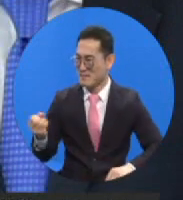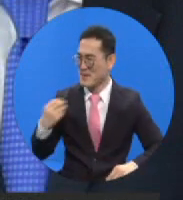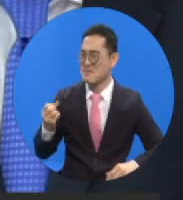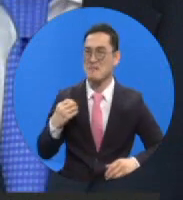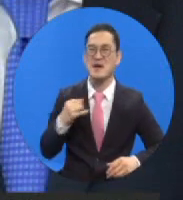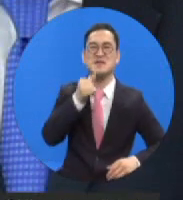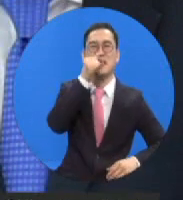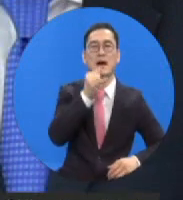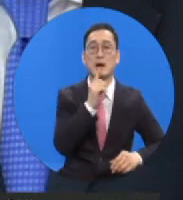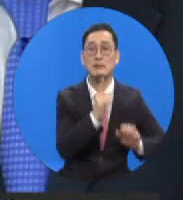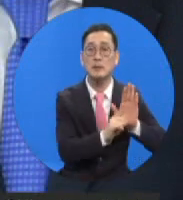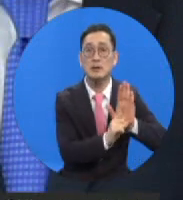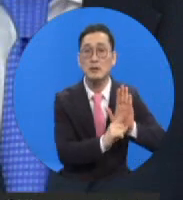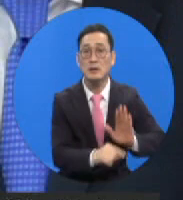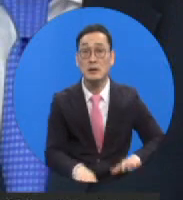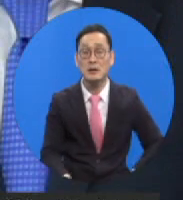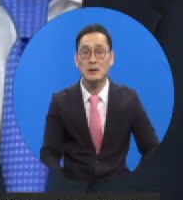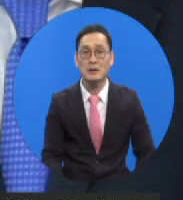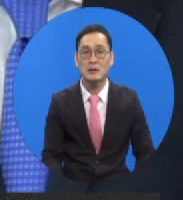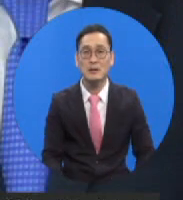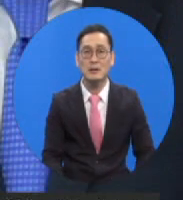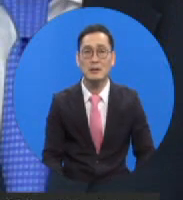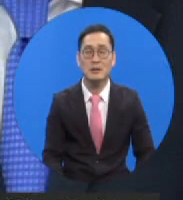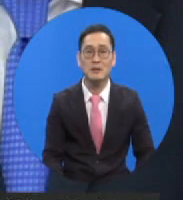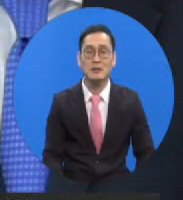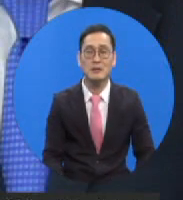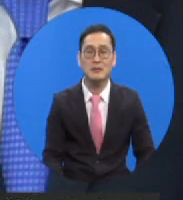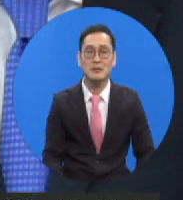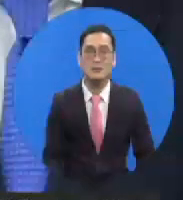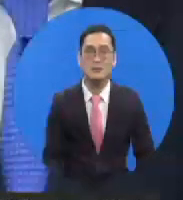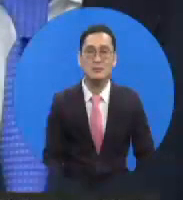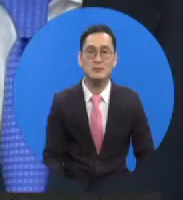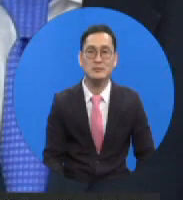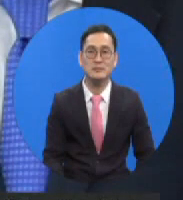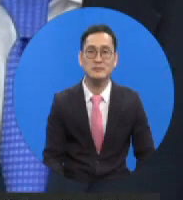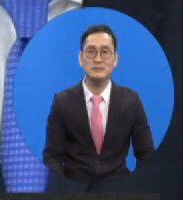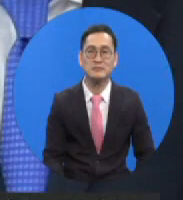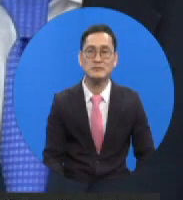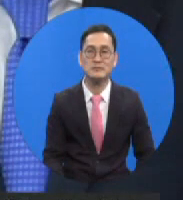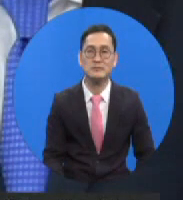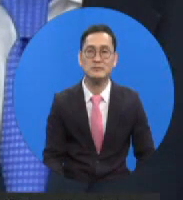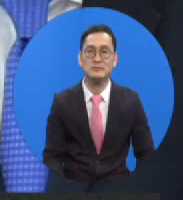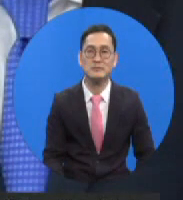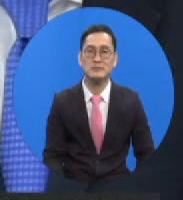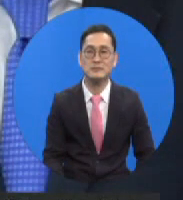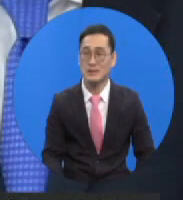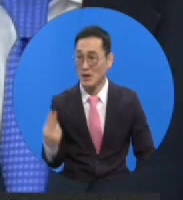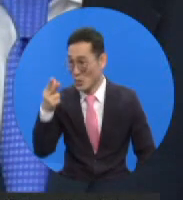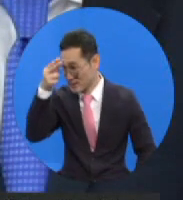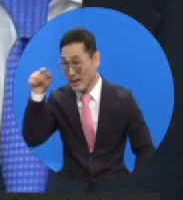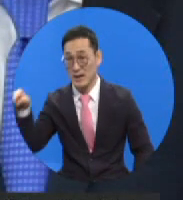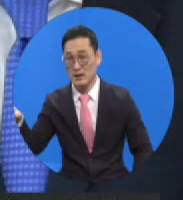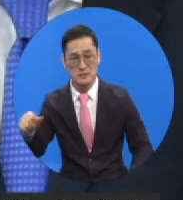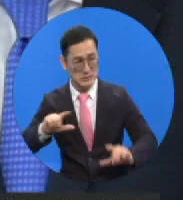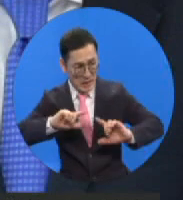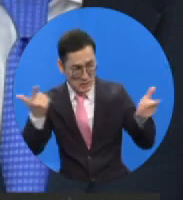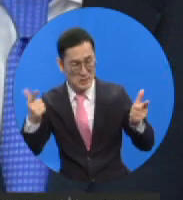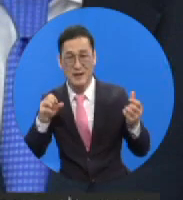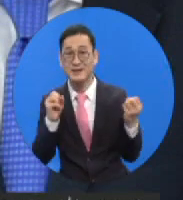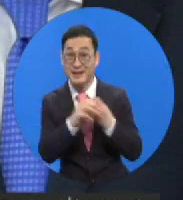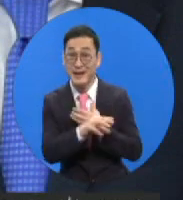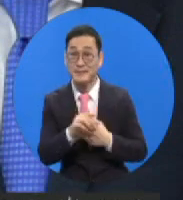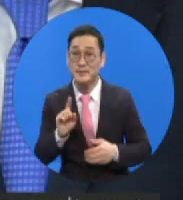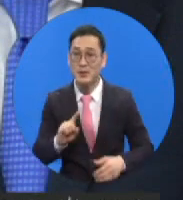박 법무부 장관은 이렇게 주장을 하고 있고요. 그때 당시 대검이 정면 반박했었던 적이